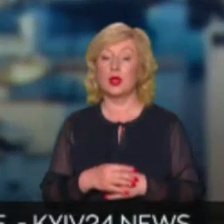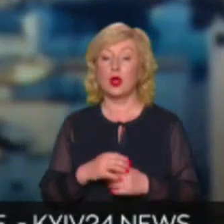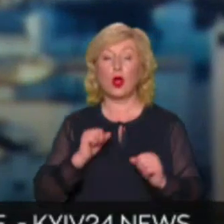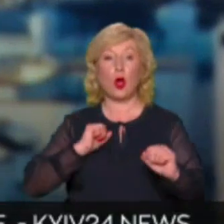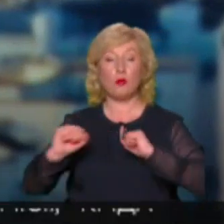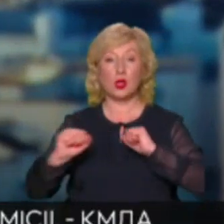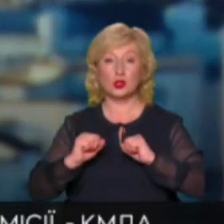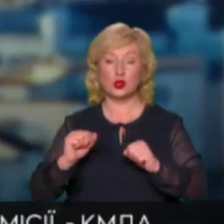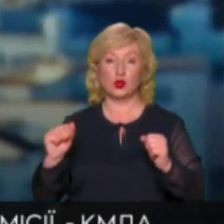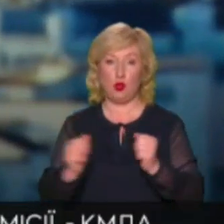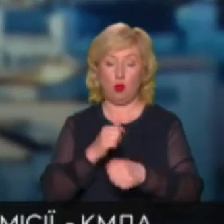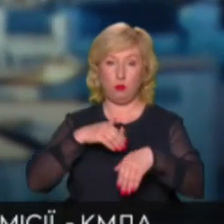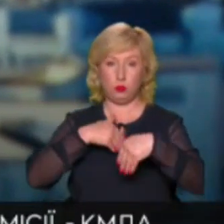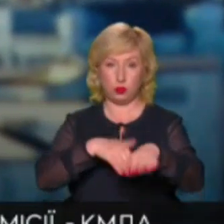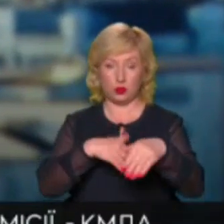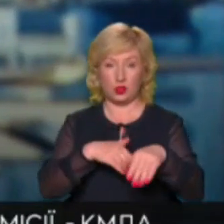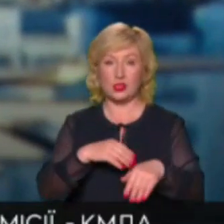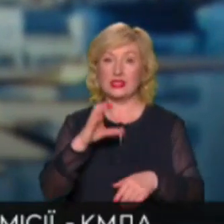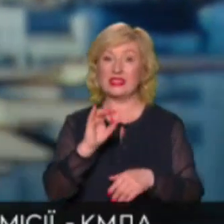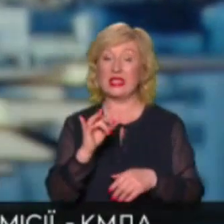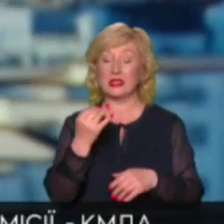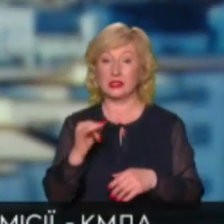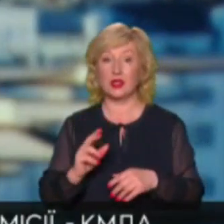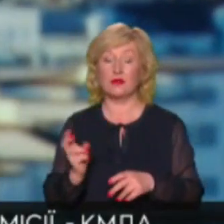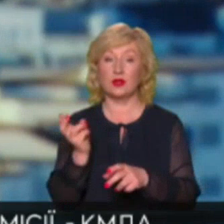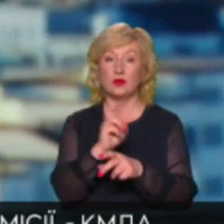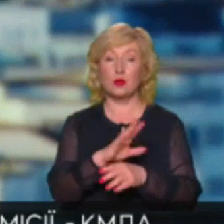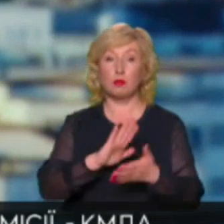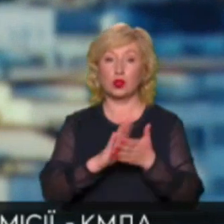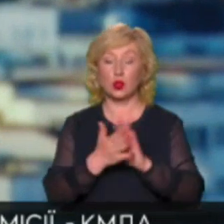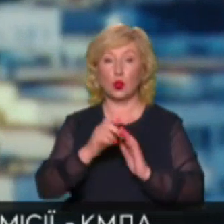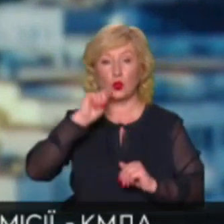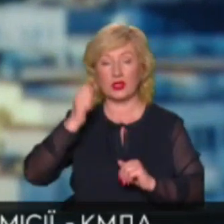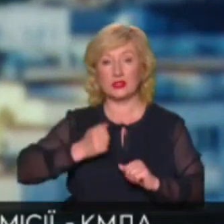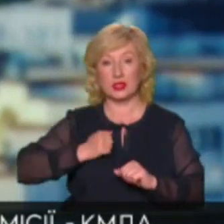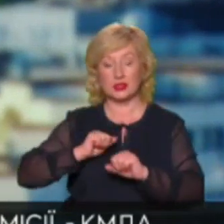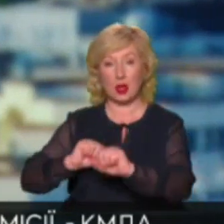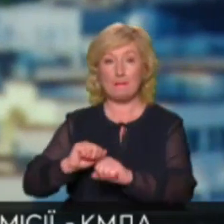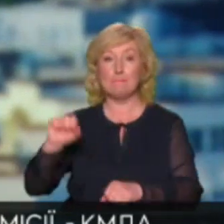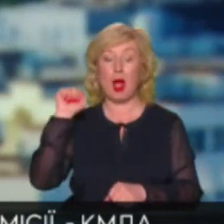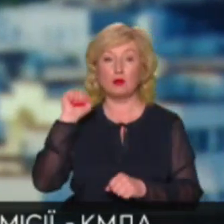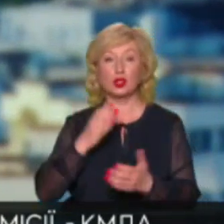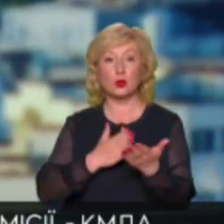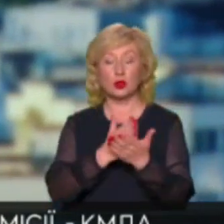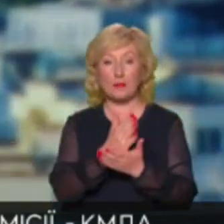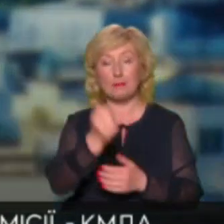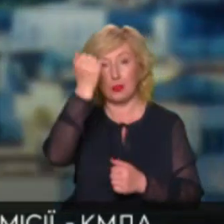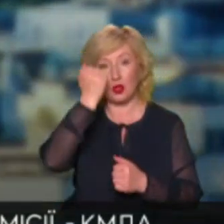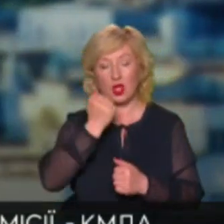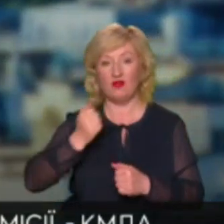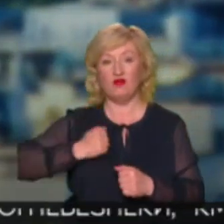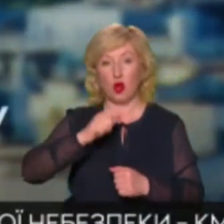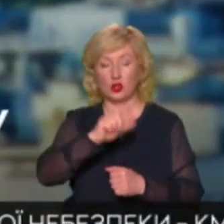Командувач сухопутних військ ЗСУ генерал Сирський відвідав позиції українських захисників на Бахмутському напрямку і подякував воїнам